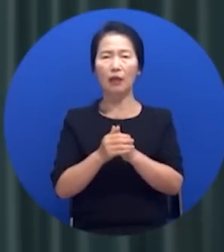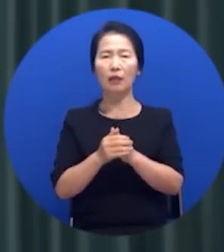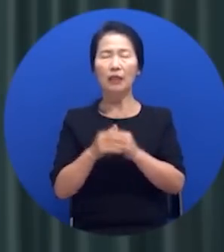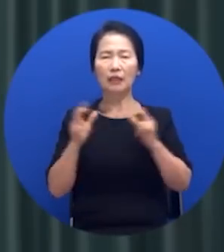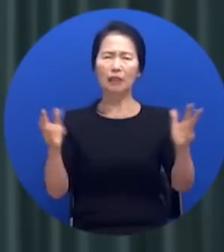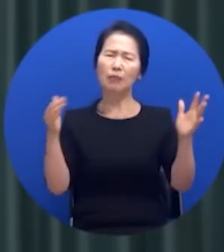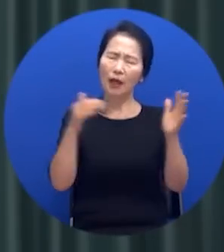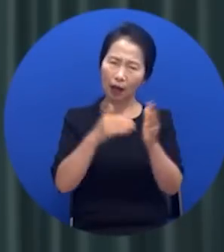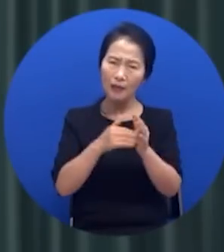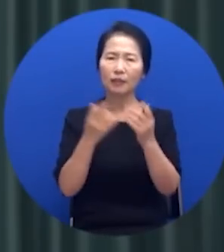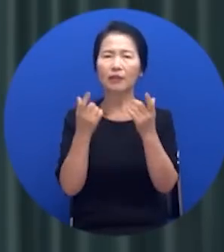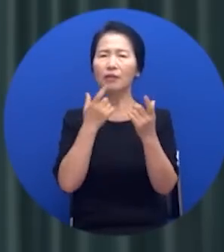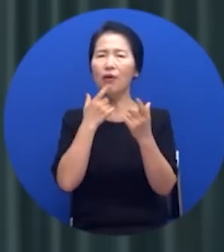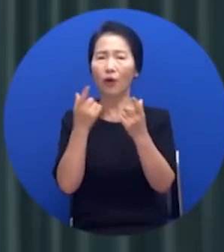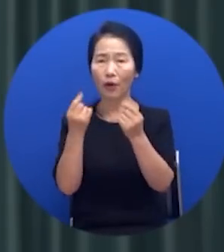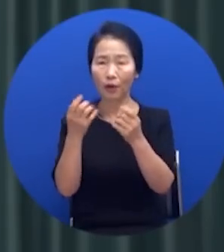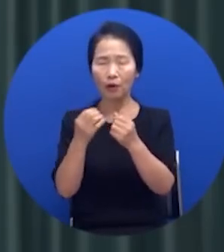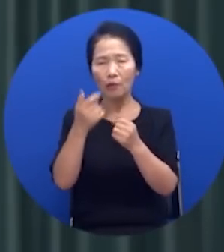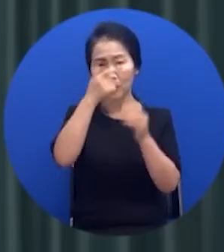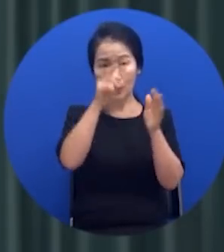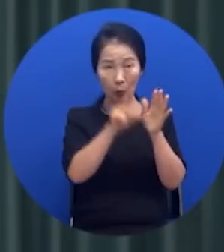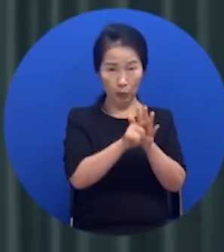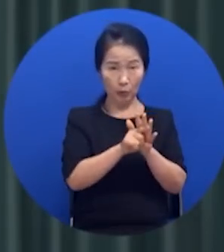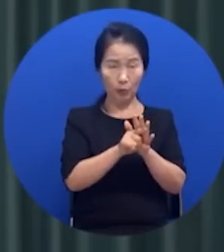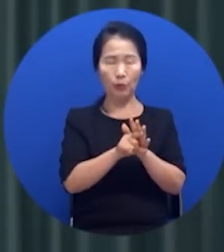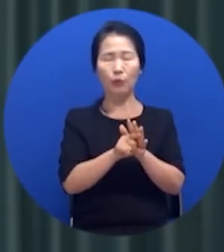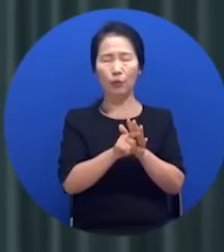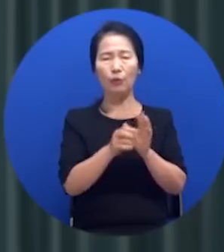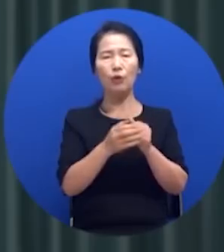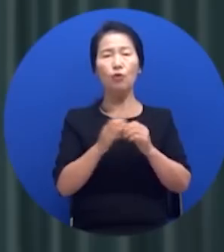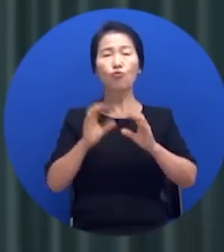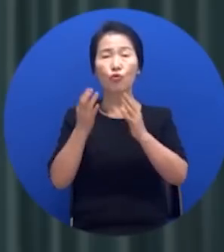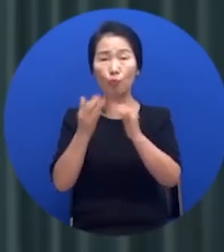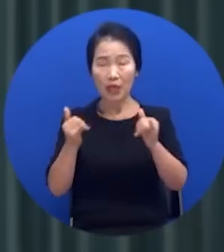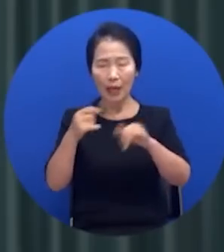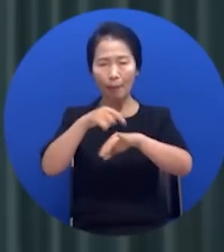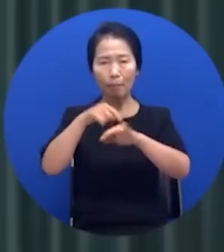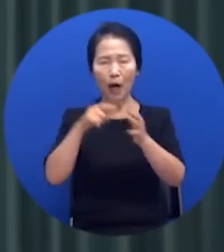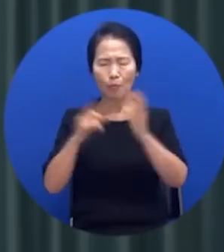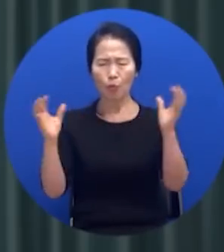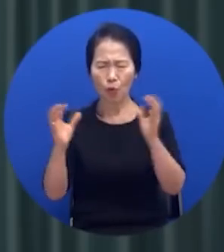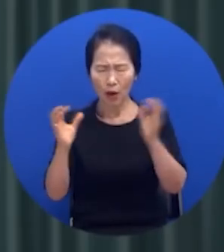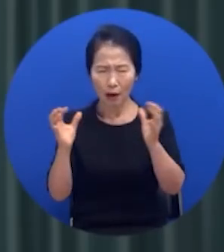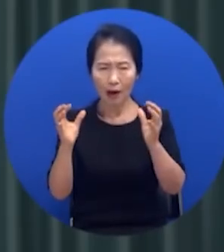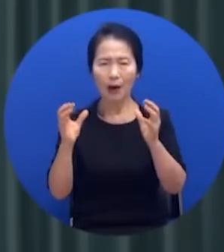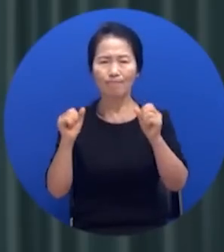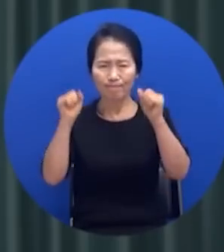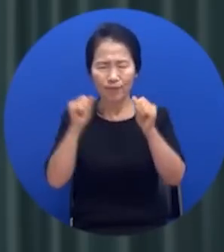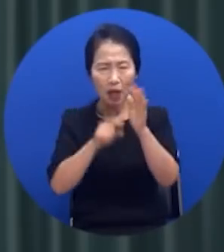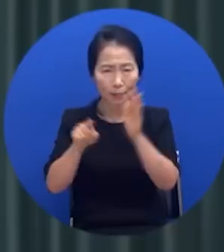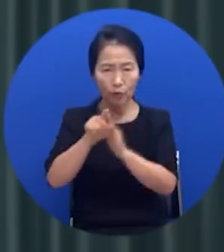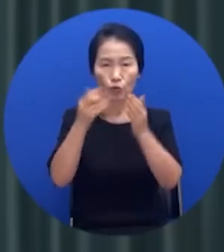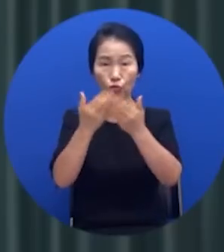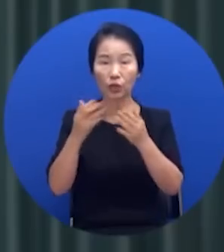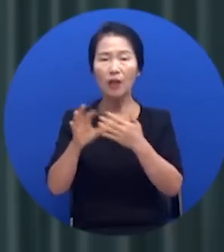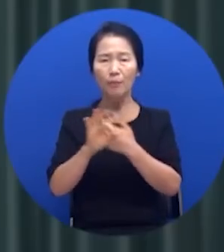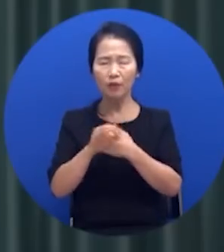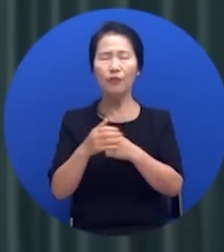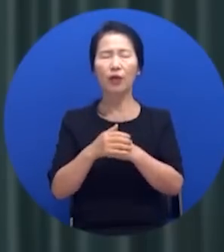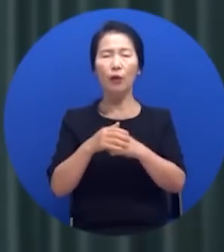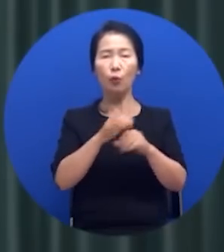지금까지 해왔듯이 기독교가 국민의 마음을 하나로 모아주신다면 코로나도